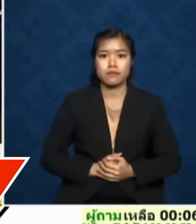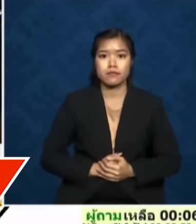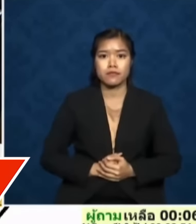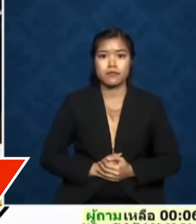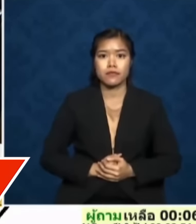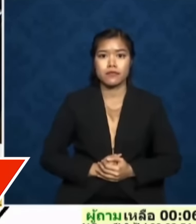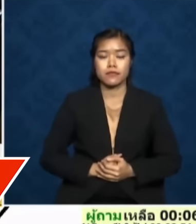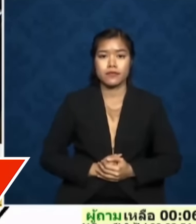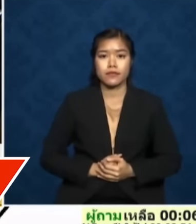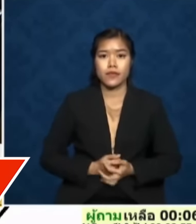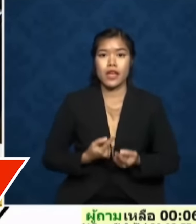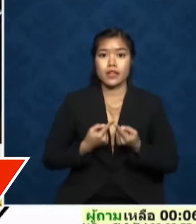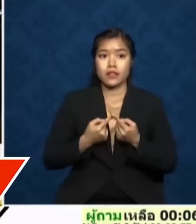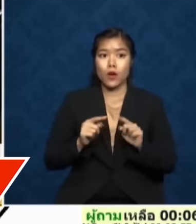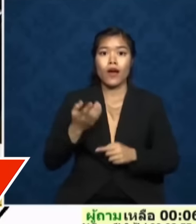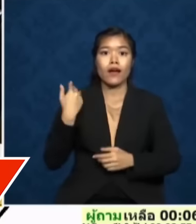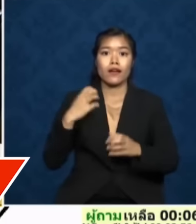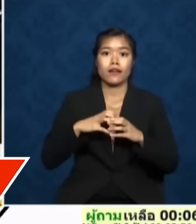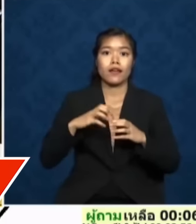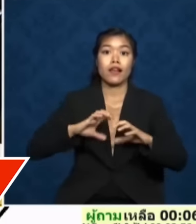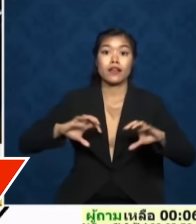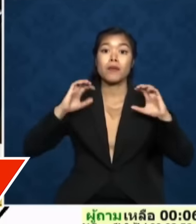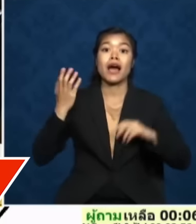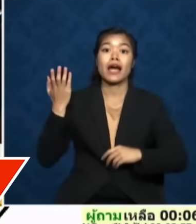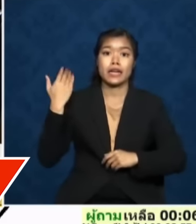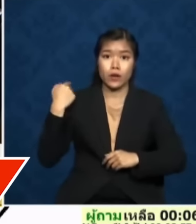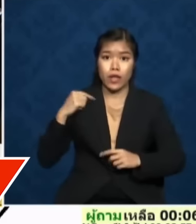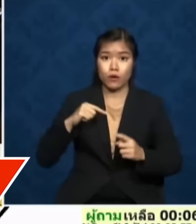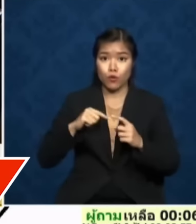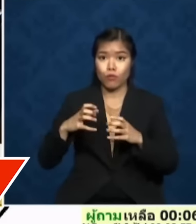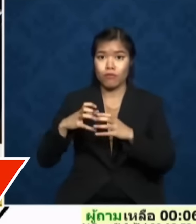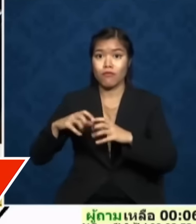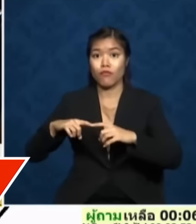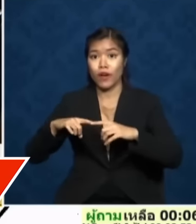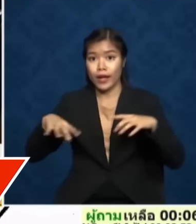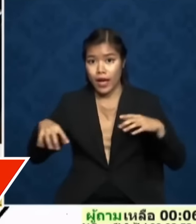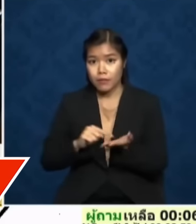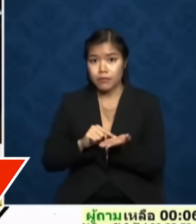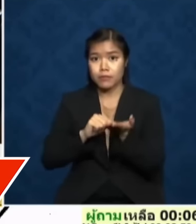ในสมัยสภาสมัยที่แล้วเนี่ยครับพรรคฝ่ายค้านเนี่ยครับเป็นคนเสนอประเ